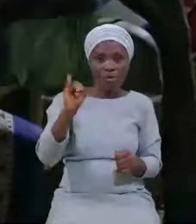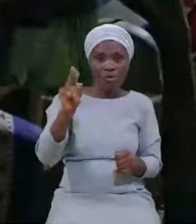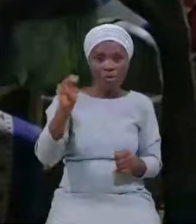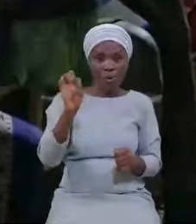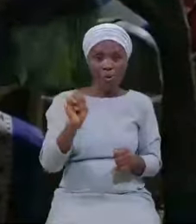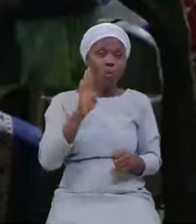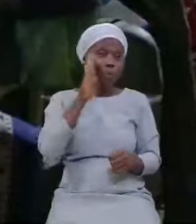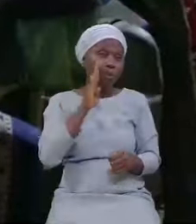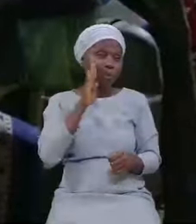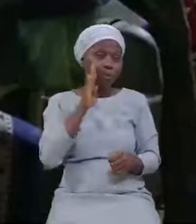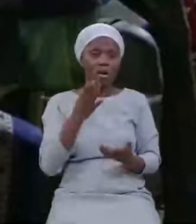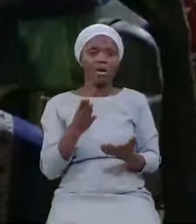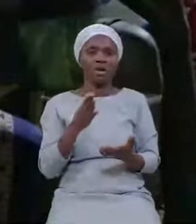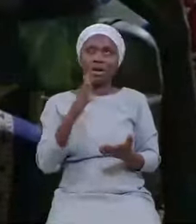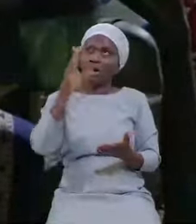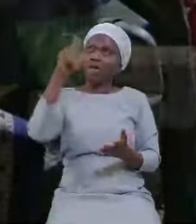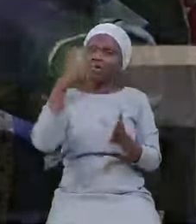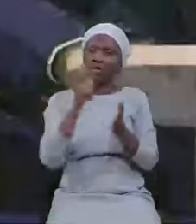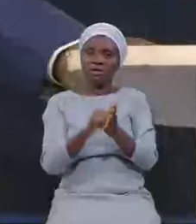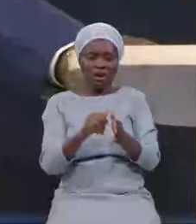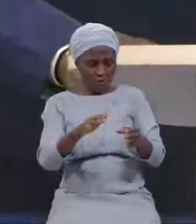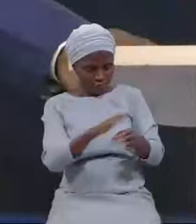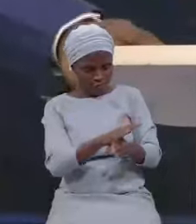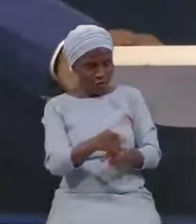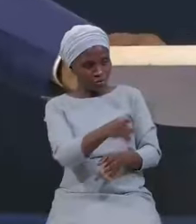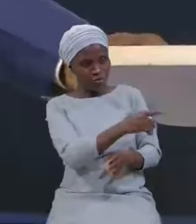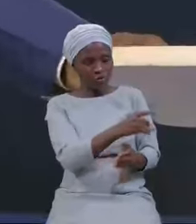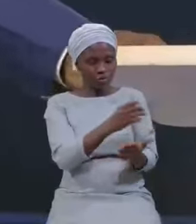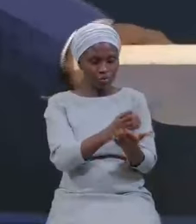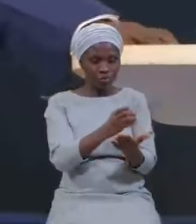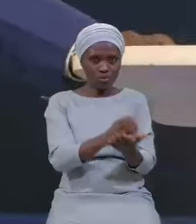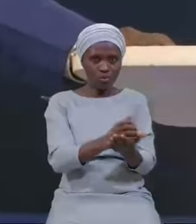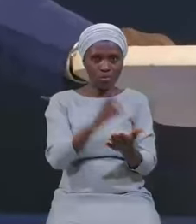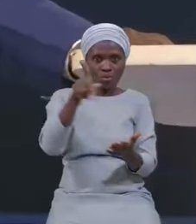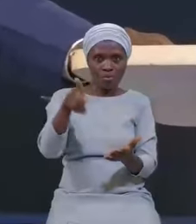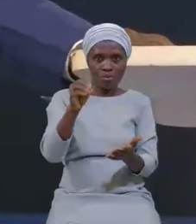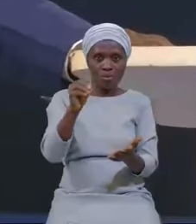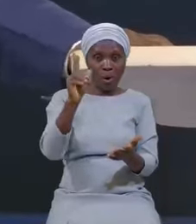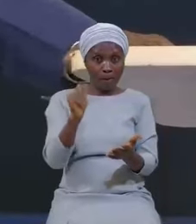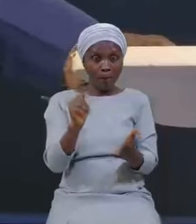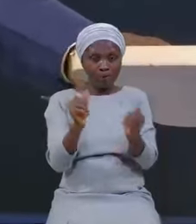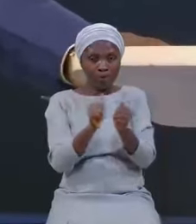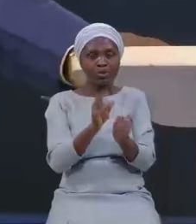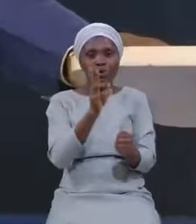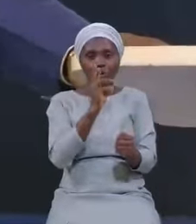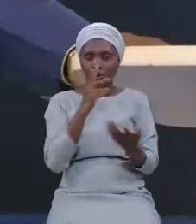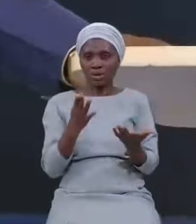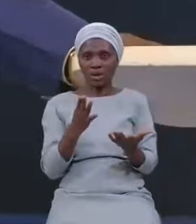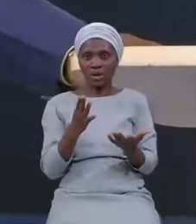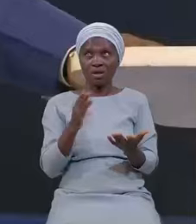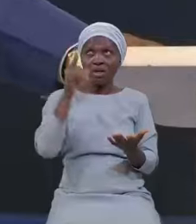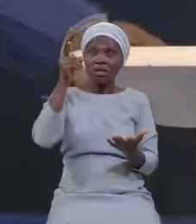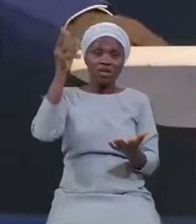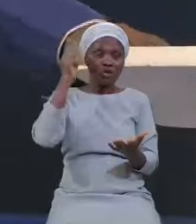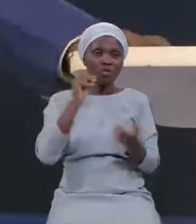d'eau. Ils ne parlaient pas au cerveau, ils parlaient à leur foi. Remplissez donc ces